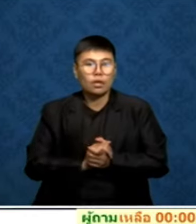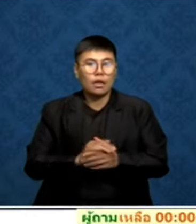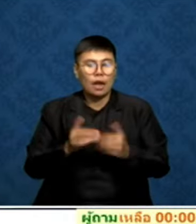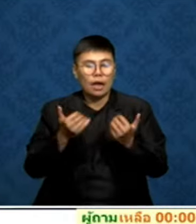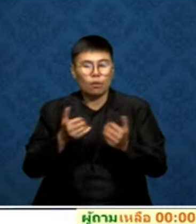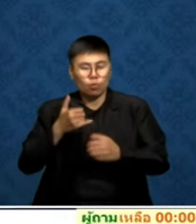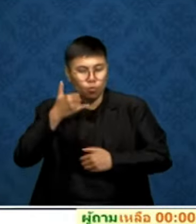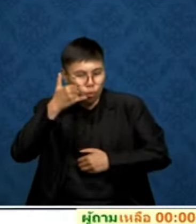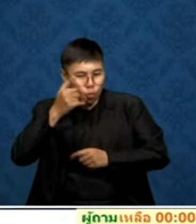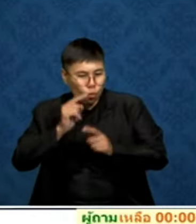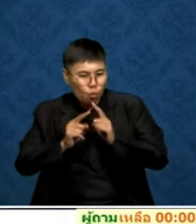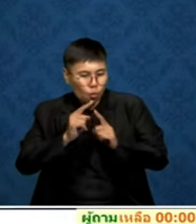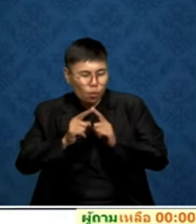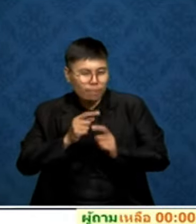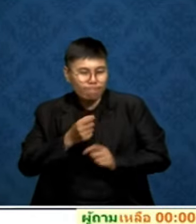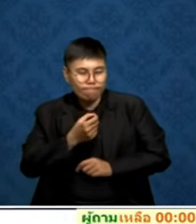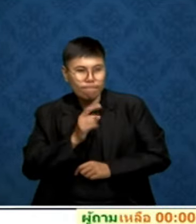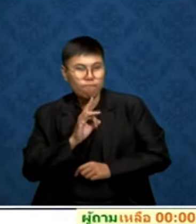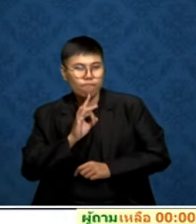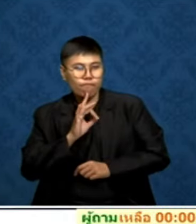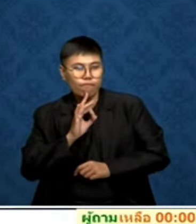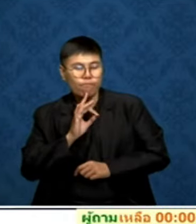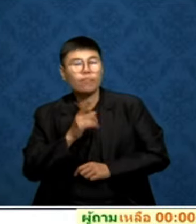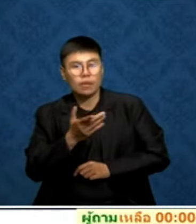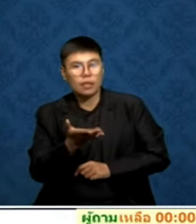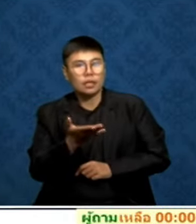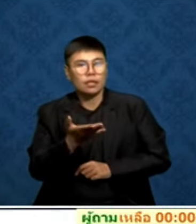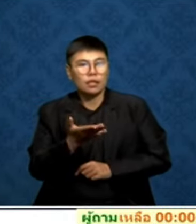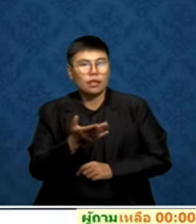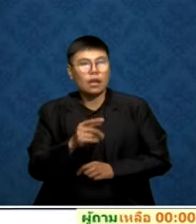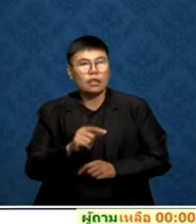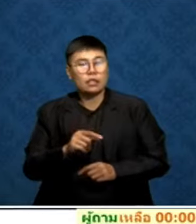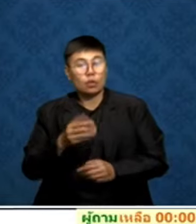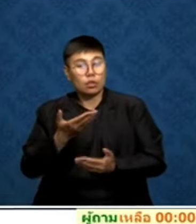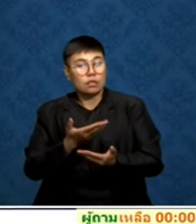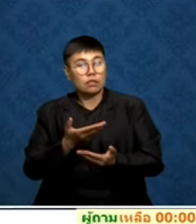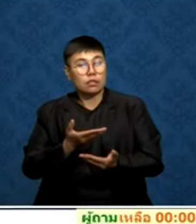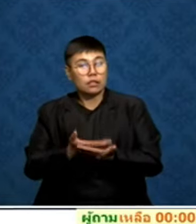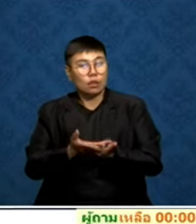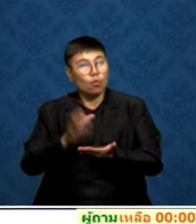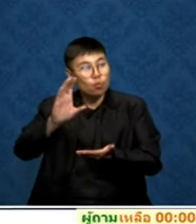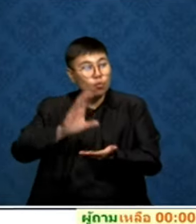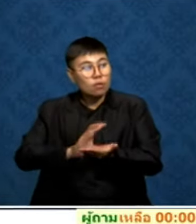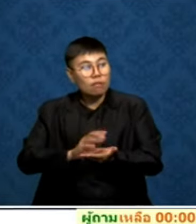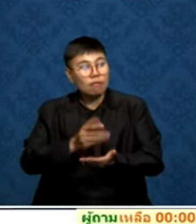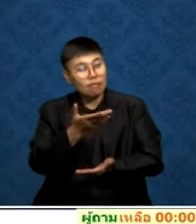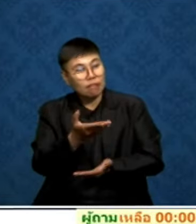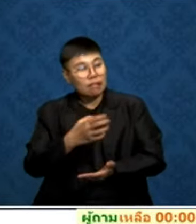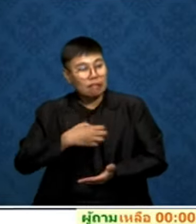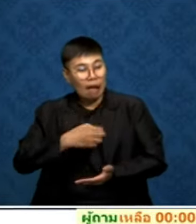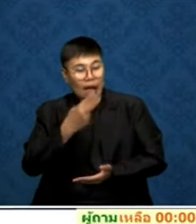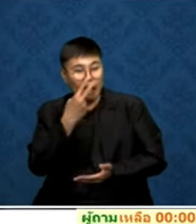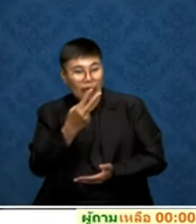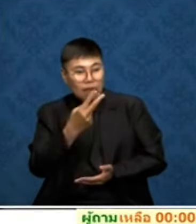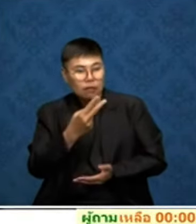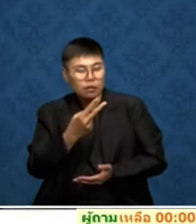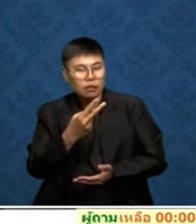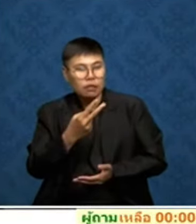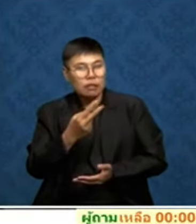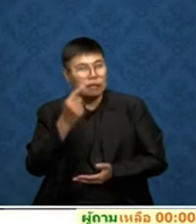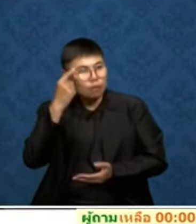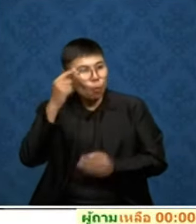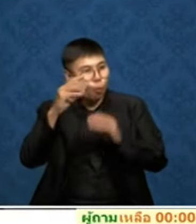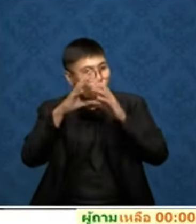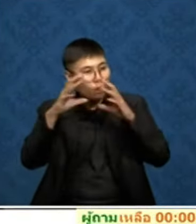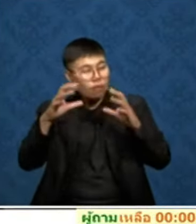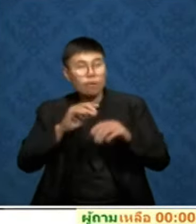ไม่ครับนี่หรือเปล่าครับการลงทุนแบบที่ท่านอยากเห็นนี่หรือเปล่าครับการลงทุนที่ท่านฝันจะเห็นถ้